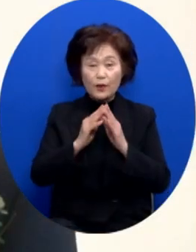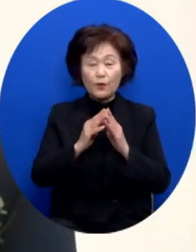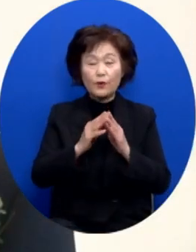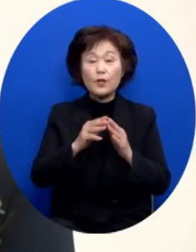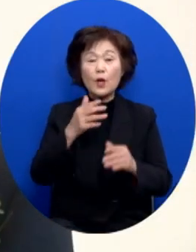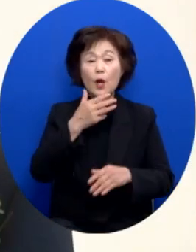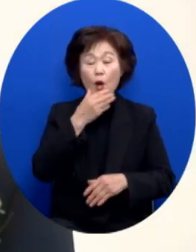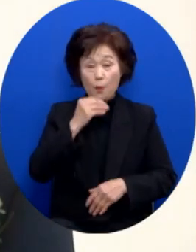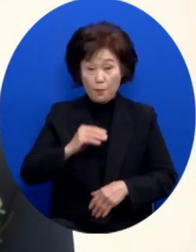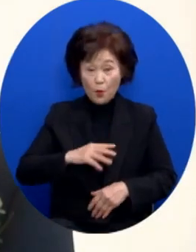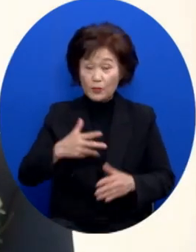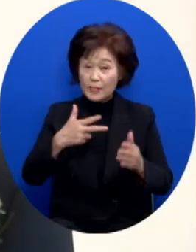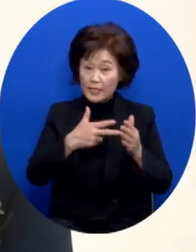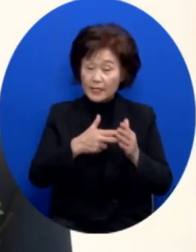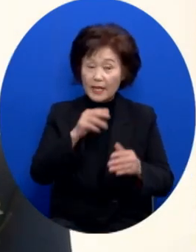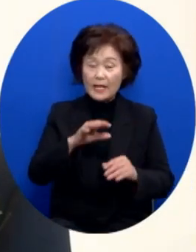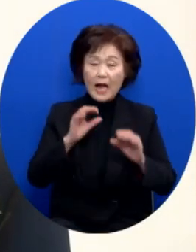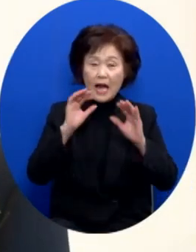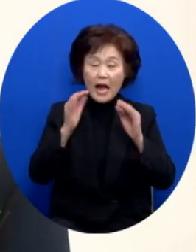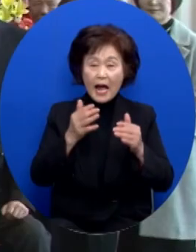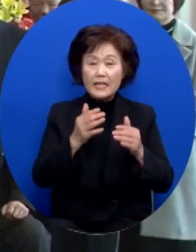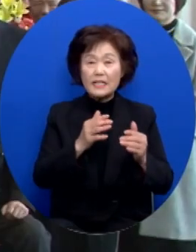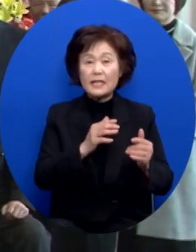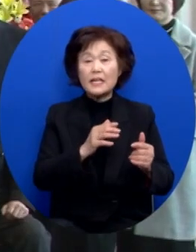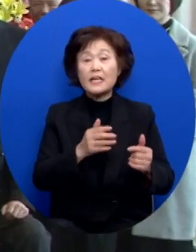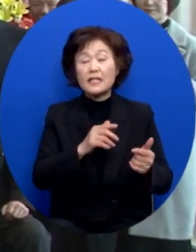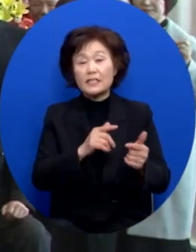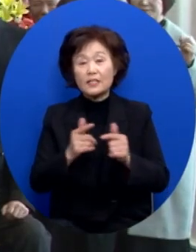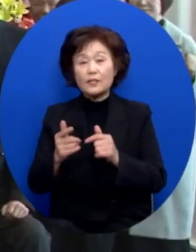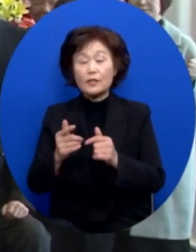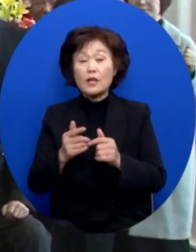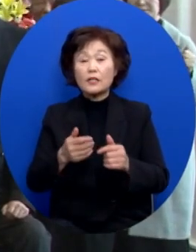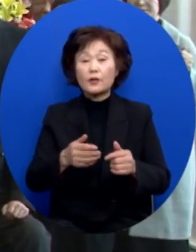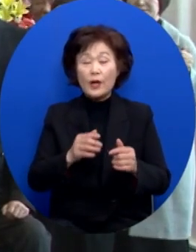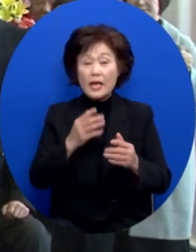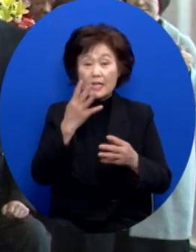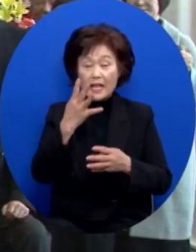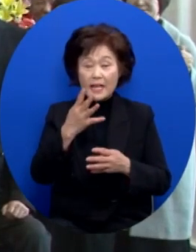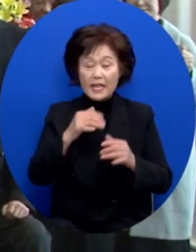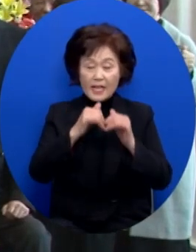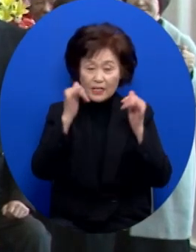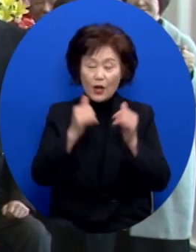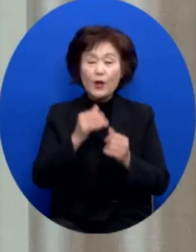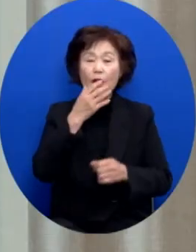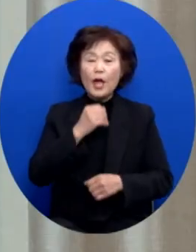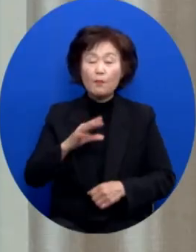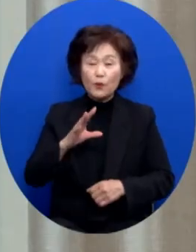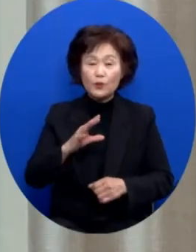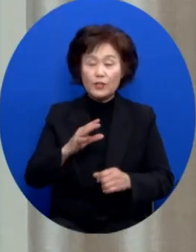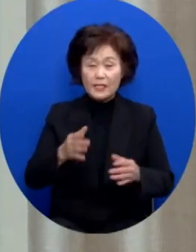설린복지재단은 아동 양육시설인 설린 애유원을 비롯해 4개 사회복지시설을 운영하고 있습니다.